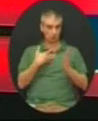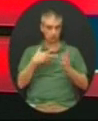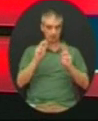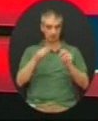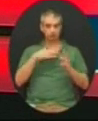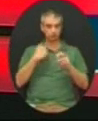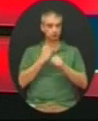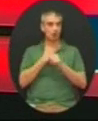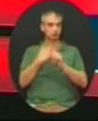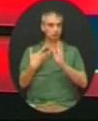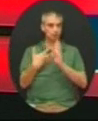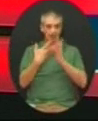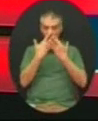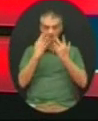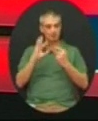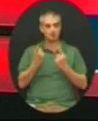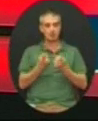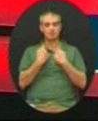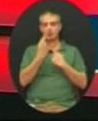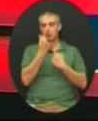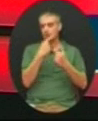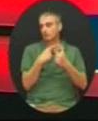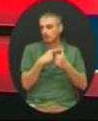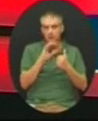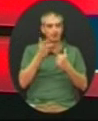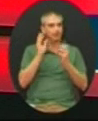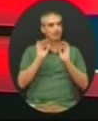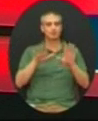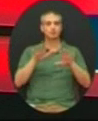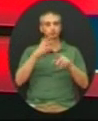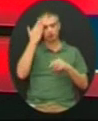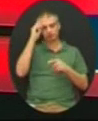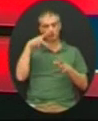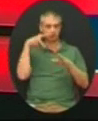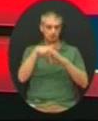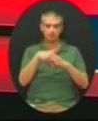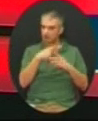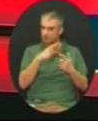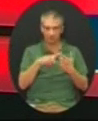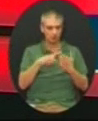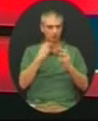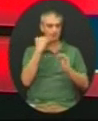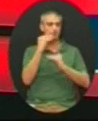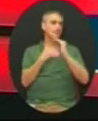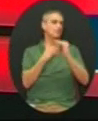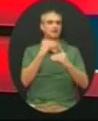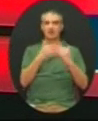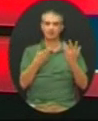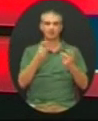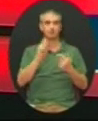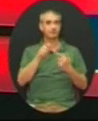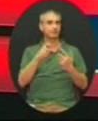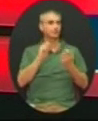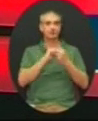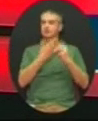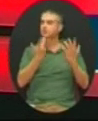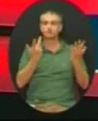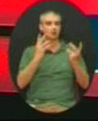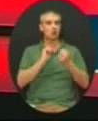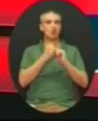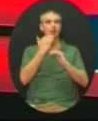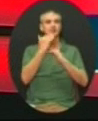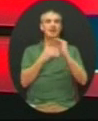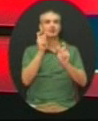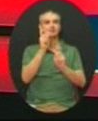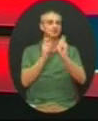מחקר ולברר באמת מה מקורות המימון, האם באמת ממשלות זרות מתערבות בהליכים פרלמנטריים, או